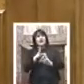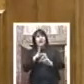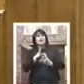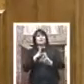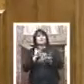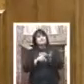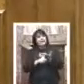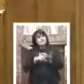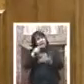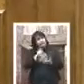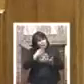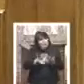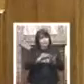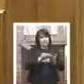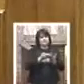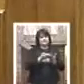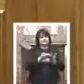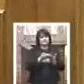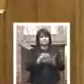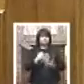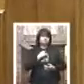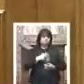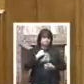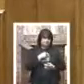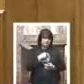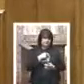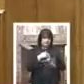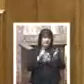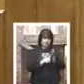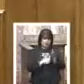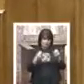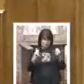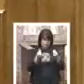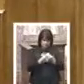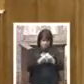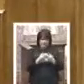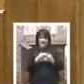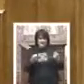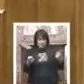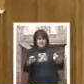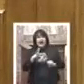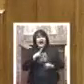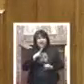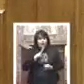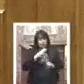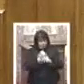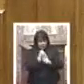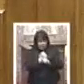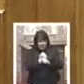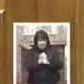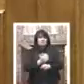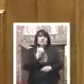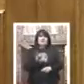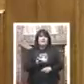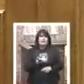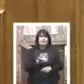δυναμικό. Δυστυχώς, μετά την εφαρμογή αυτού του νόμου, αυτό το ανθρώπινο δυναμικό ούτε ενεργό θα είναι,